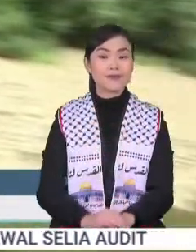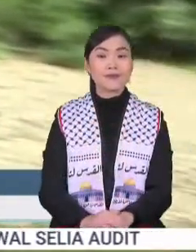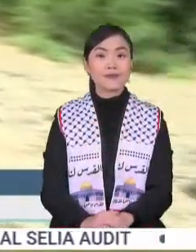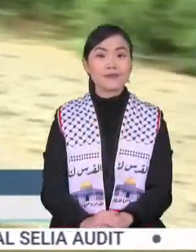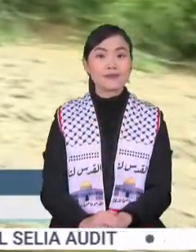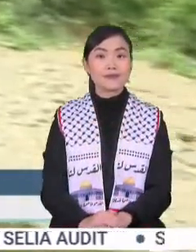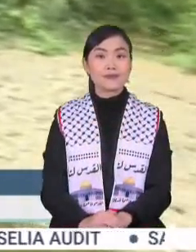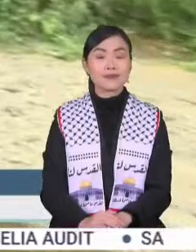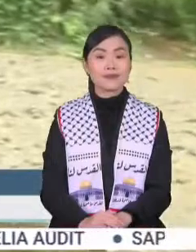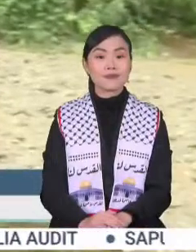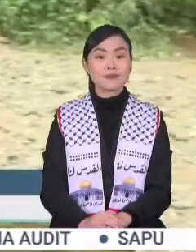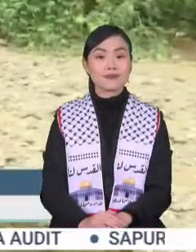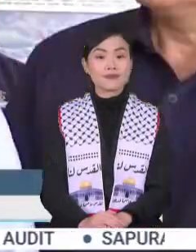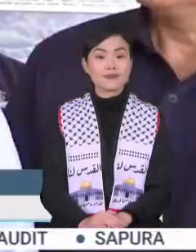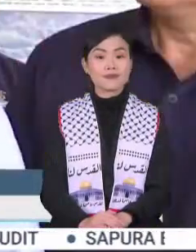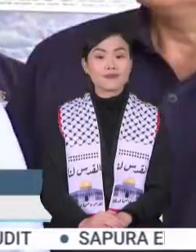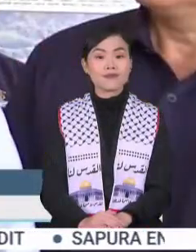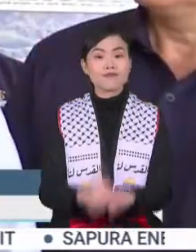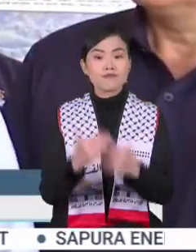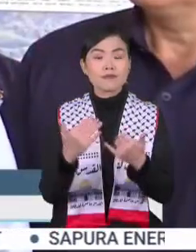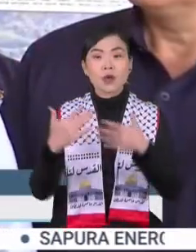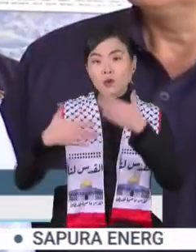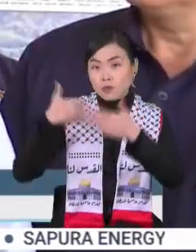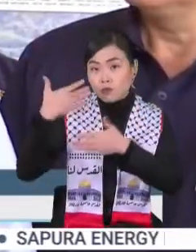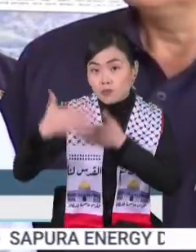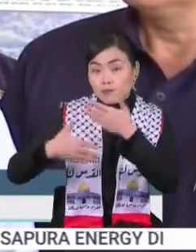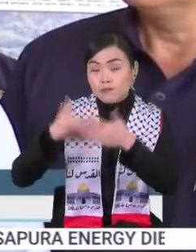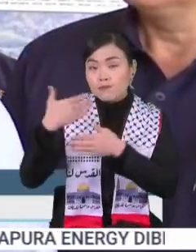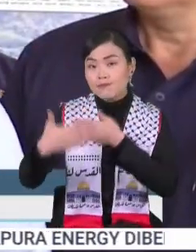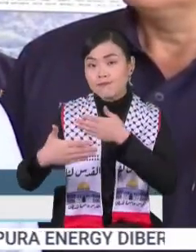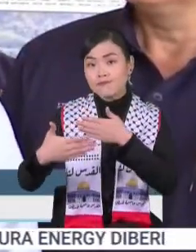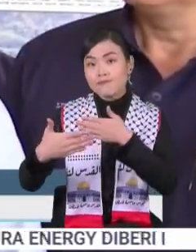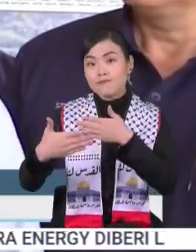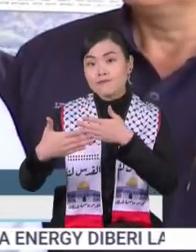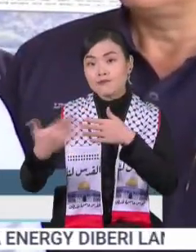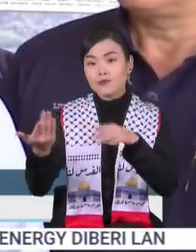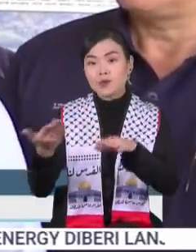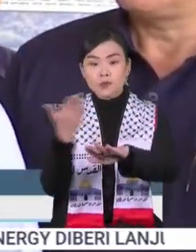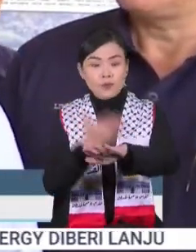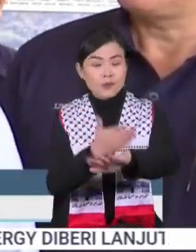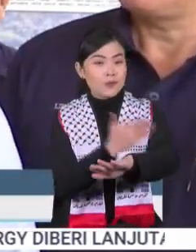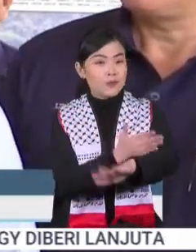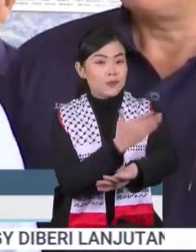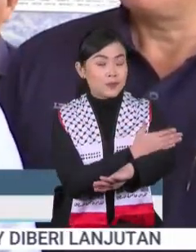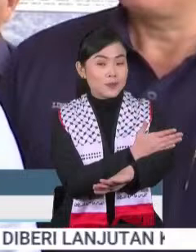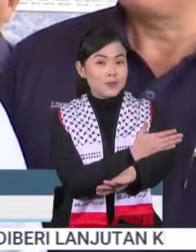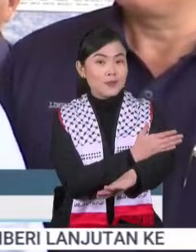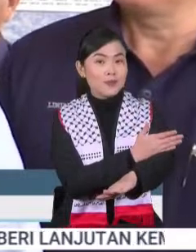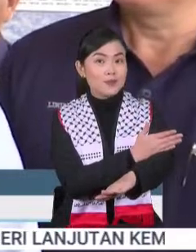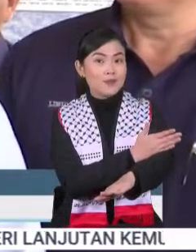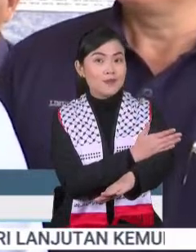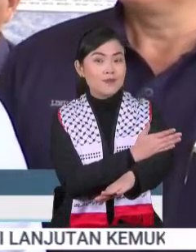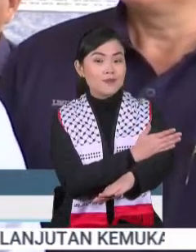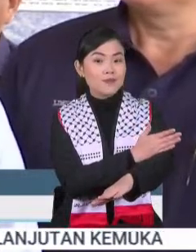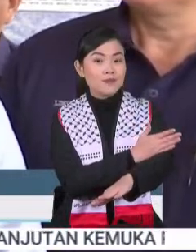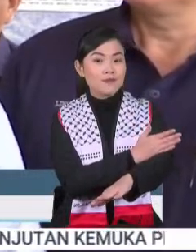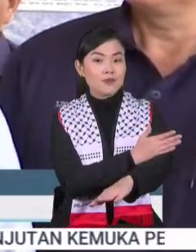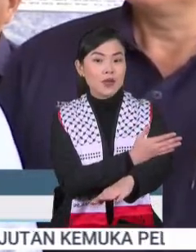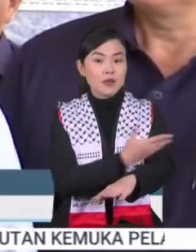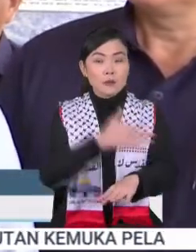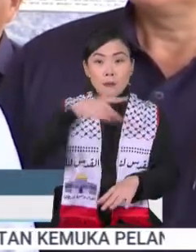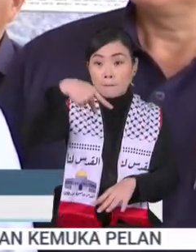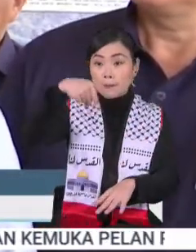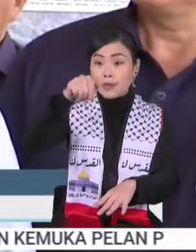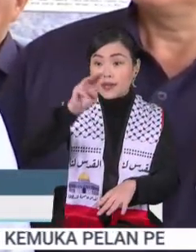depan jabatan air sedang dalam proses menaik taraf kapasiti Pam dan